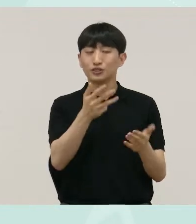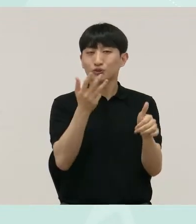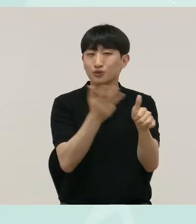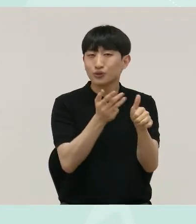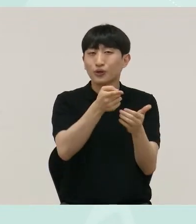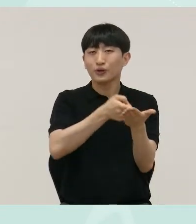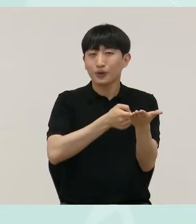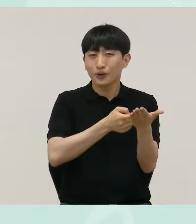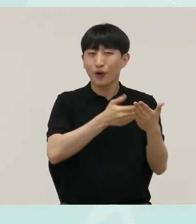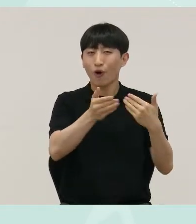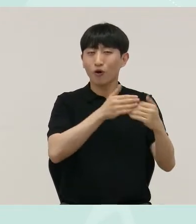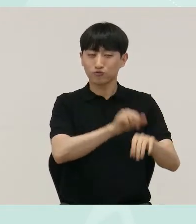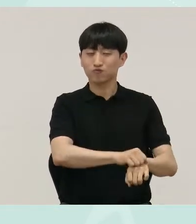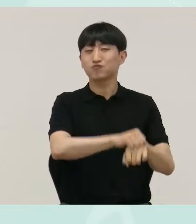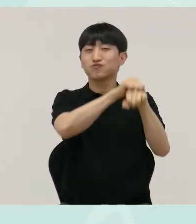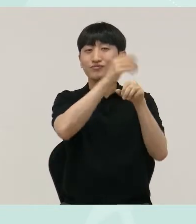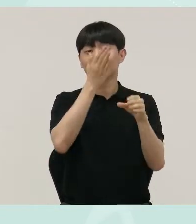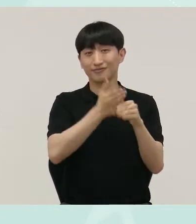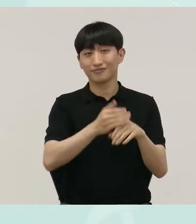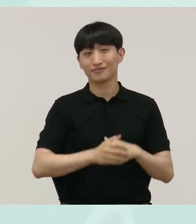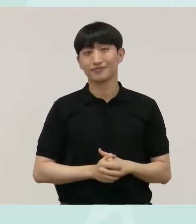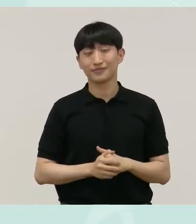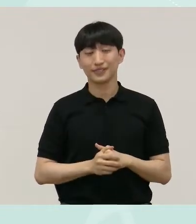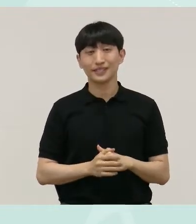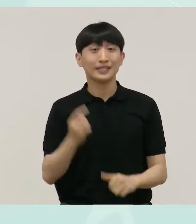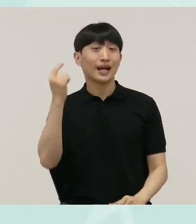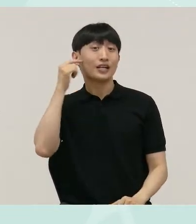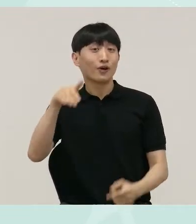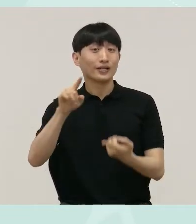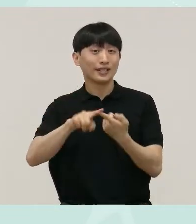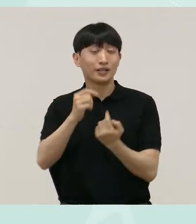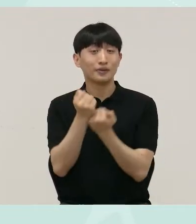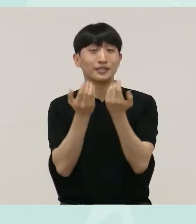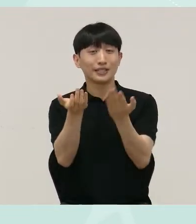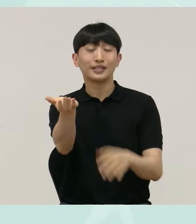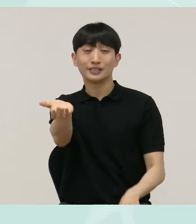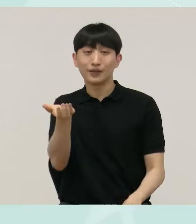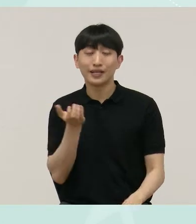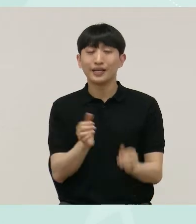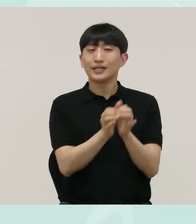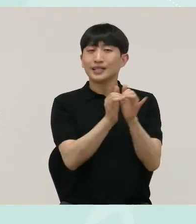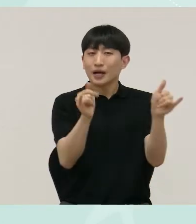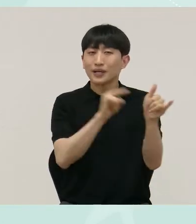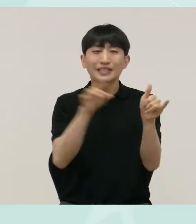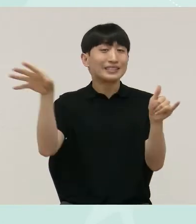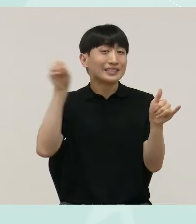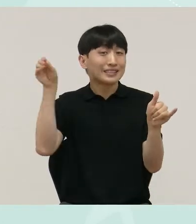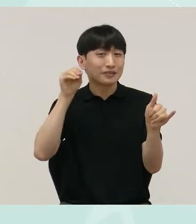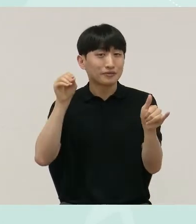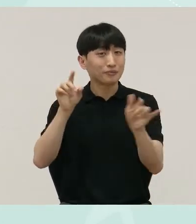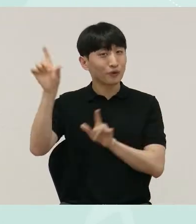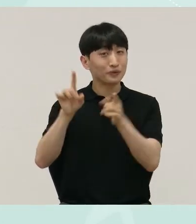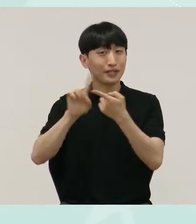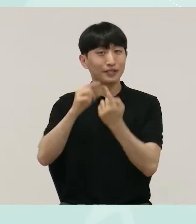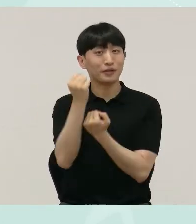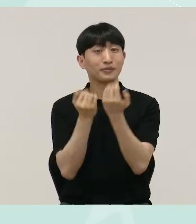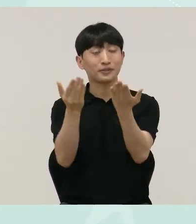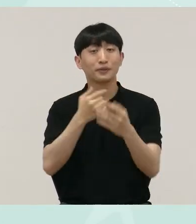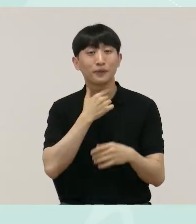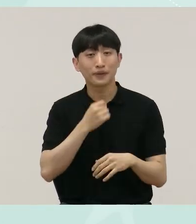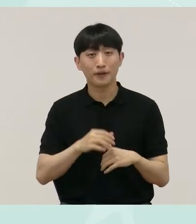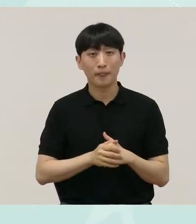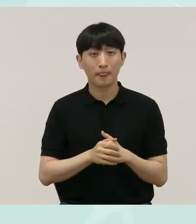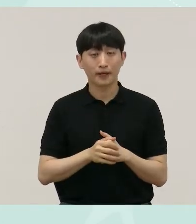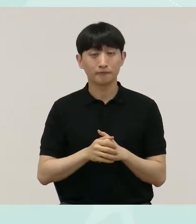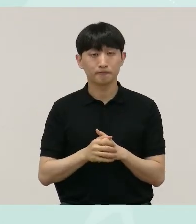수 있을 것 같습니다. 난청에 대해서 말씀드리기 전에 사람이 어떻게 듣는지를 먼저 말씀을 드리자면 소리가